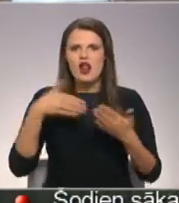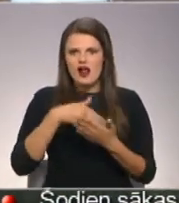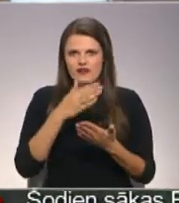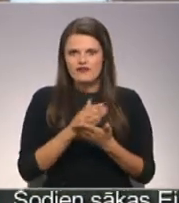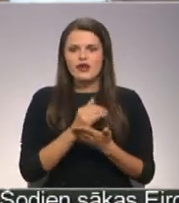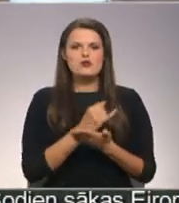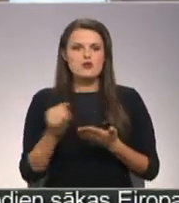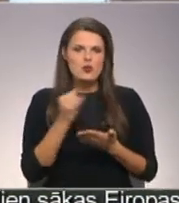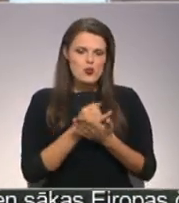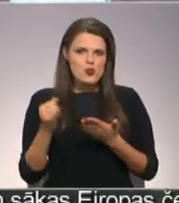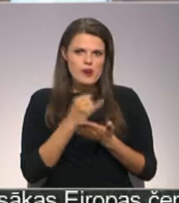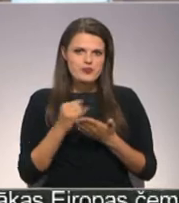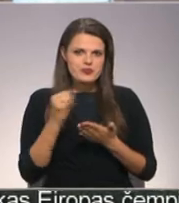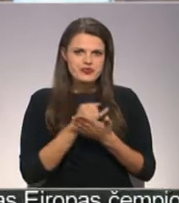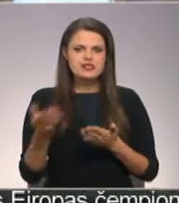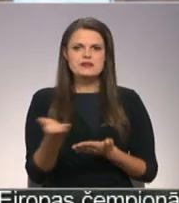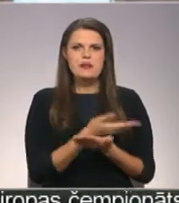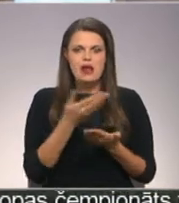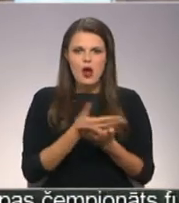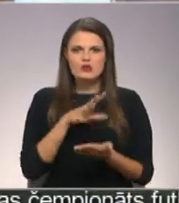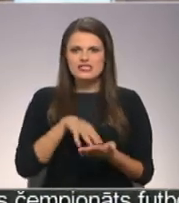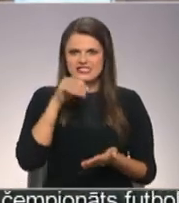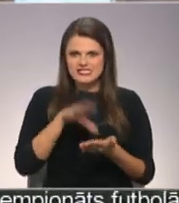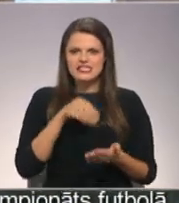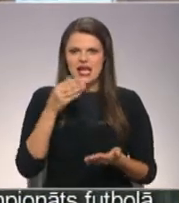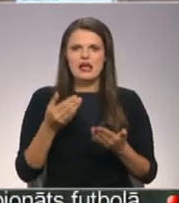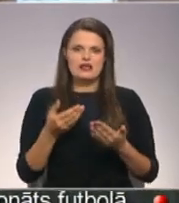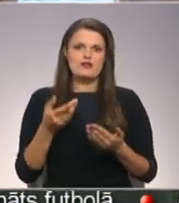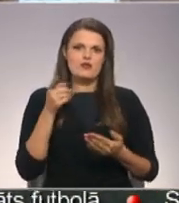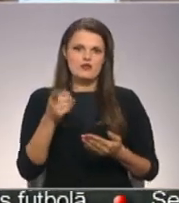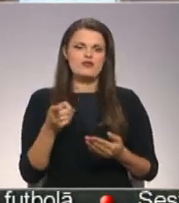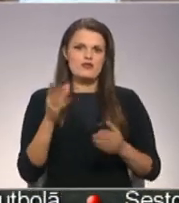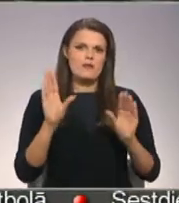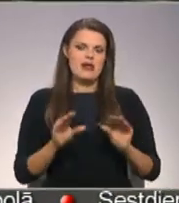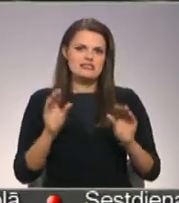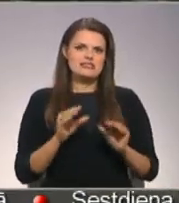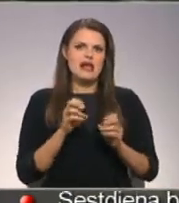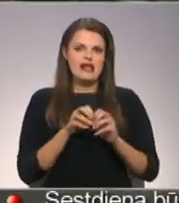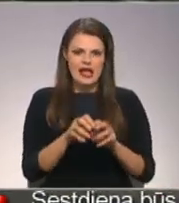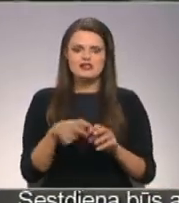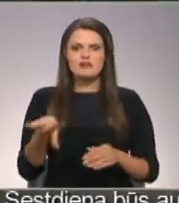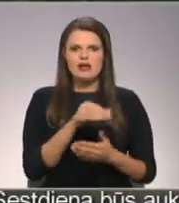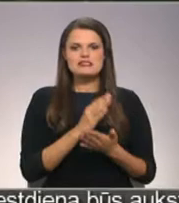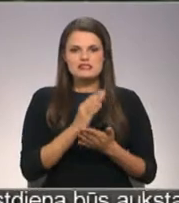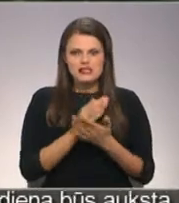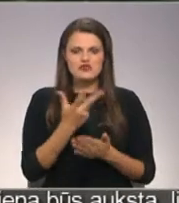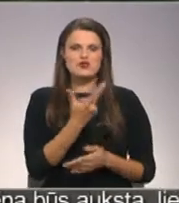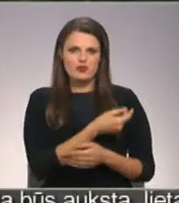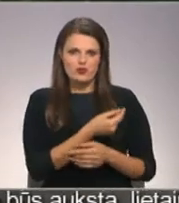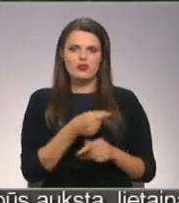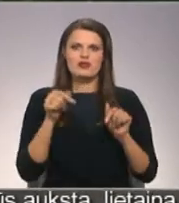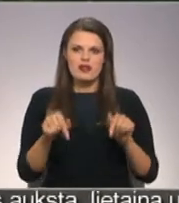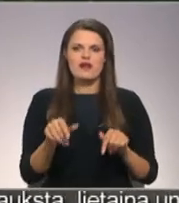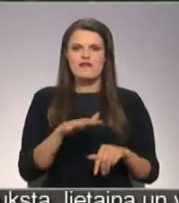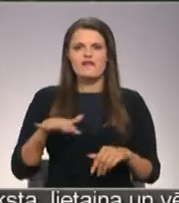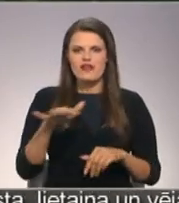tiek kūptas, pļauti zolīni, nu, varbūt topies to ērču mazāk. Jā, esam pūtējušies. Vārkava ir